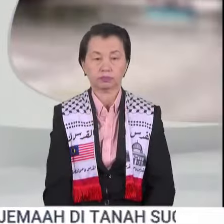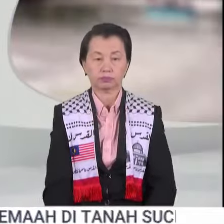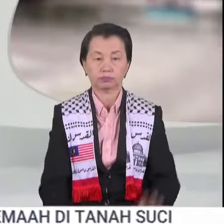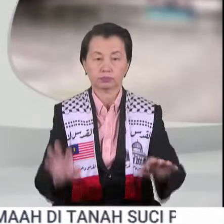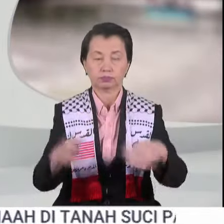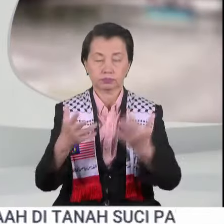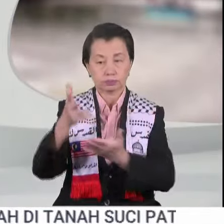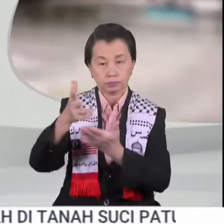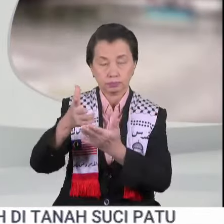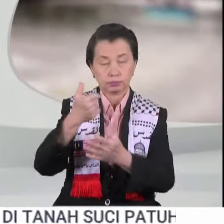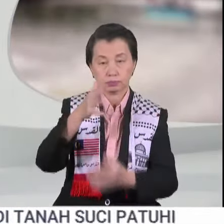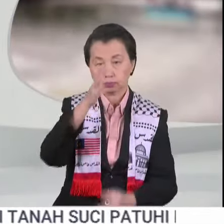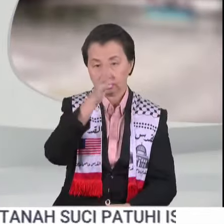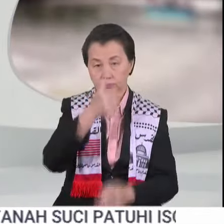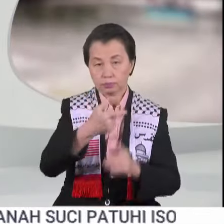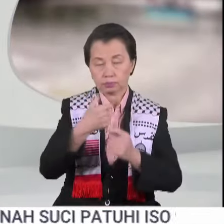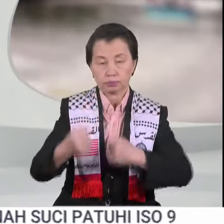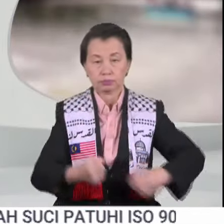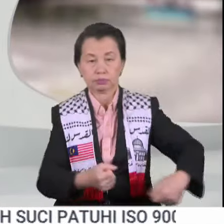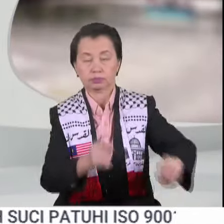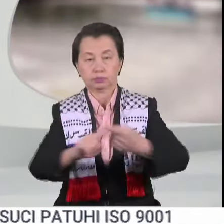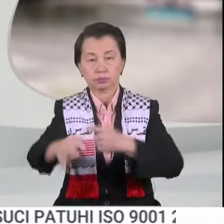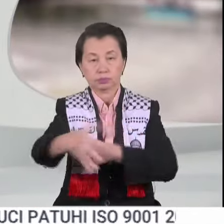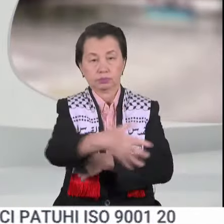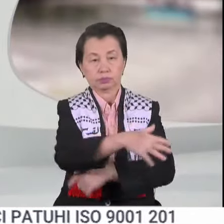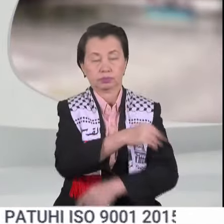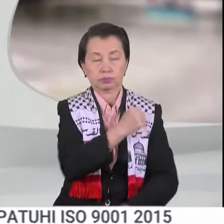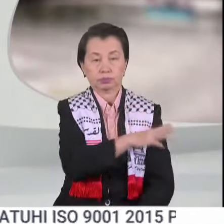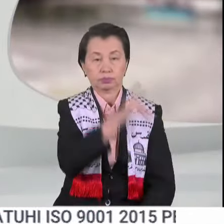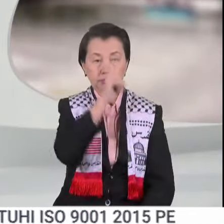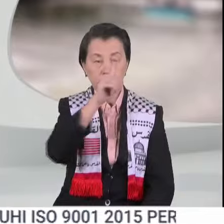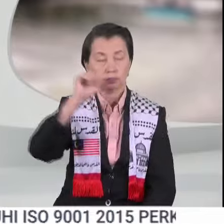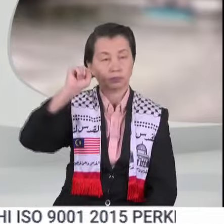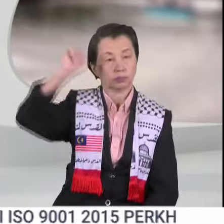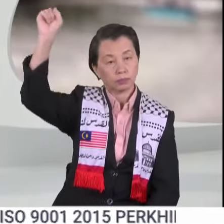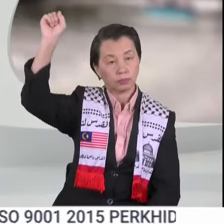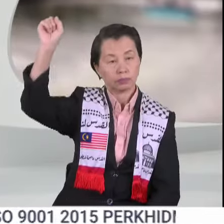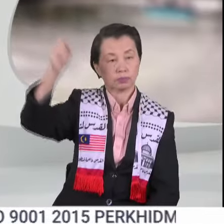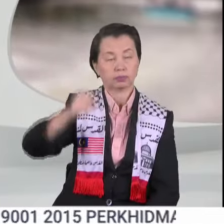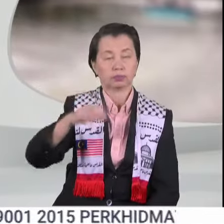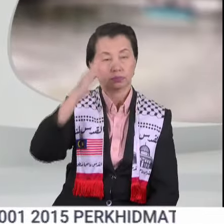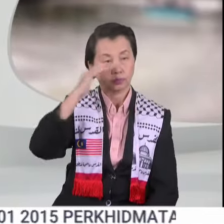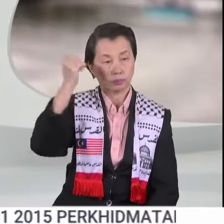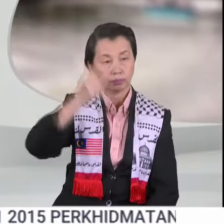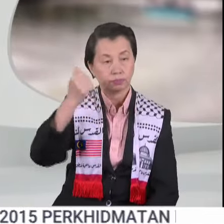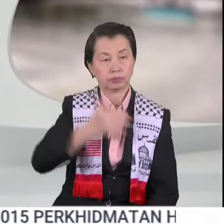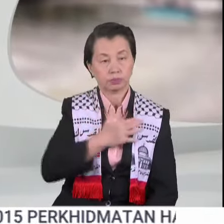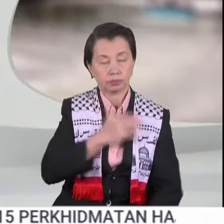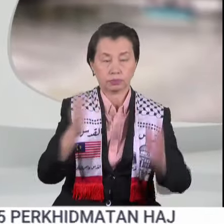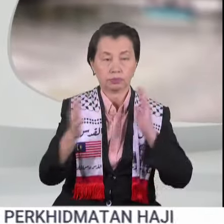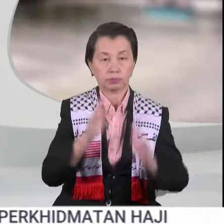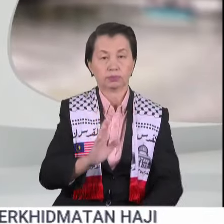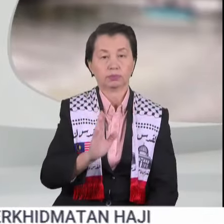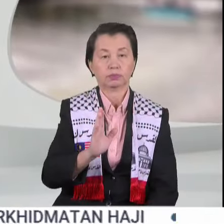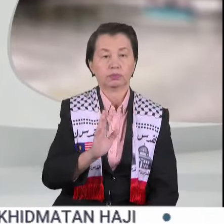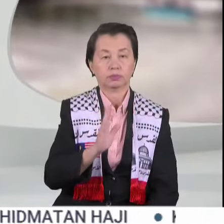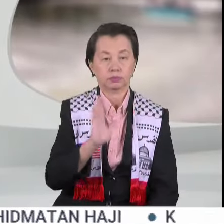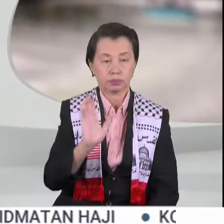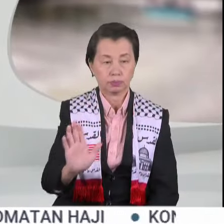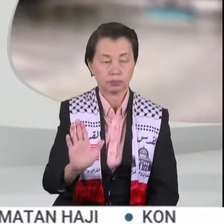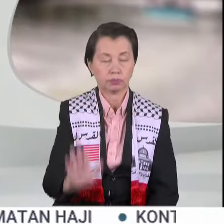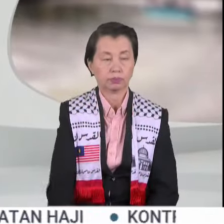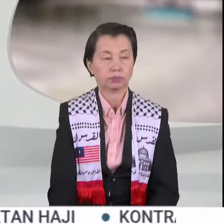Sekian lintas langsung dari Melaka. Dari sungai hingga ke segara, Palestin pasti merdeka. Assalamualaikum, salam Malaysia Madani. Kembali